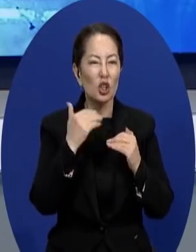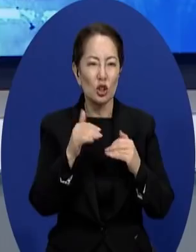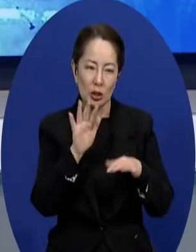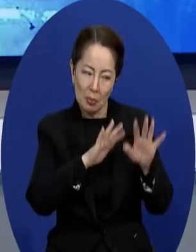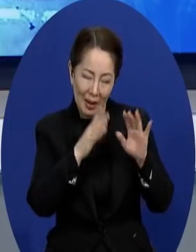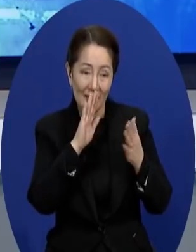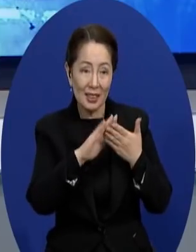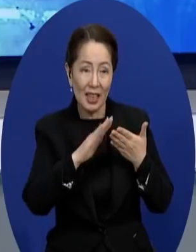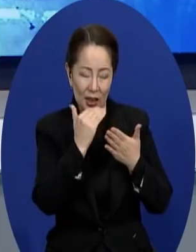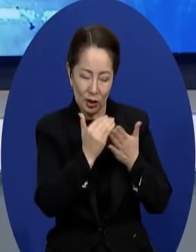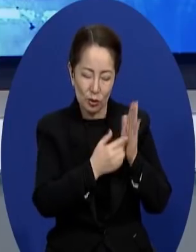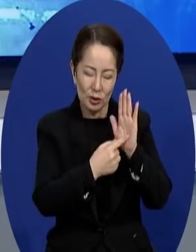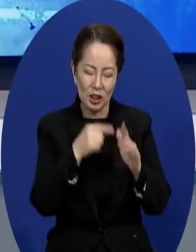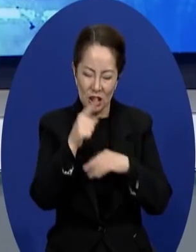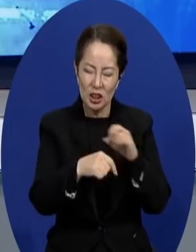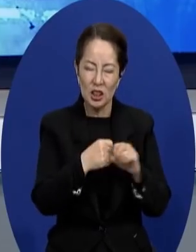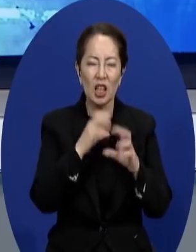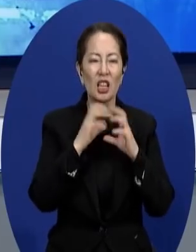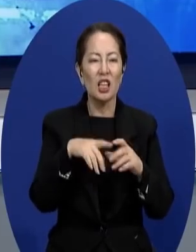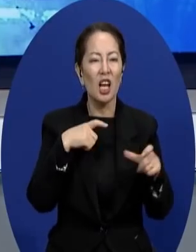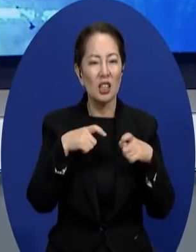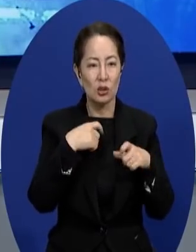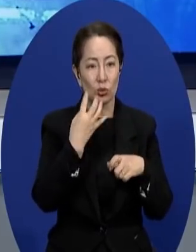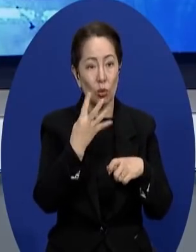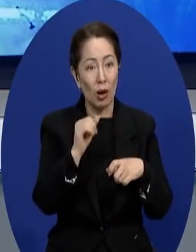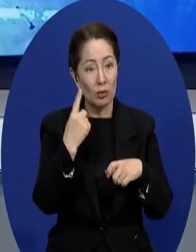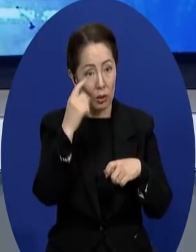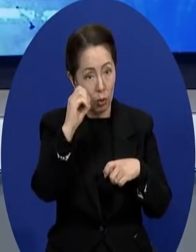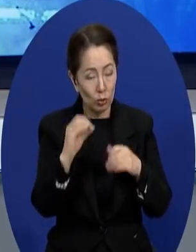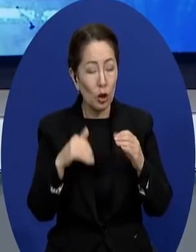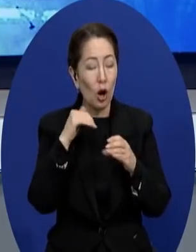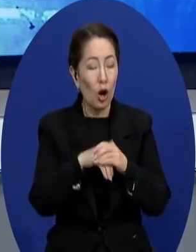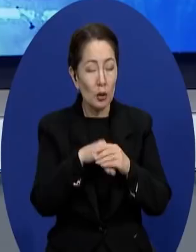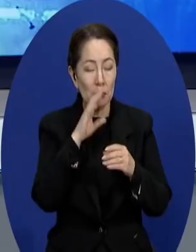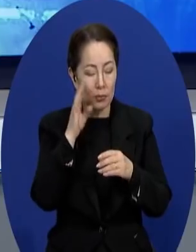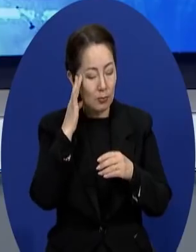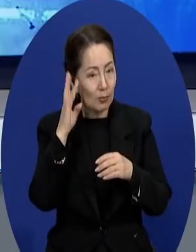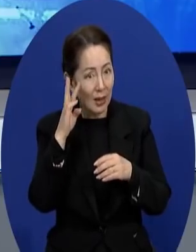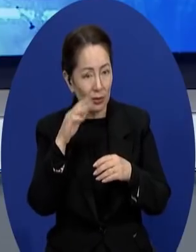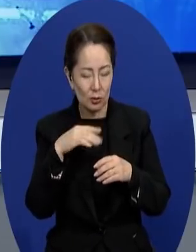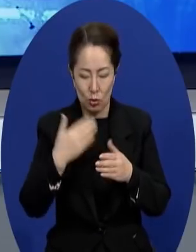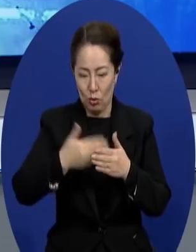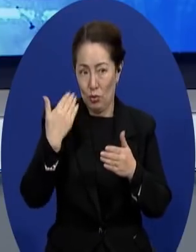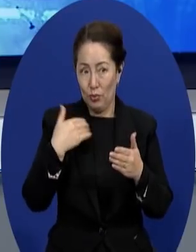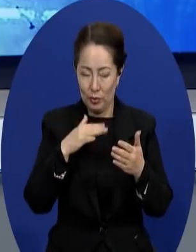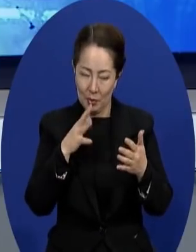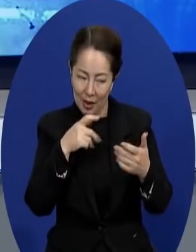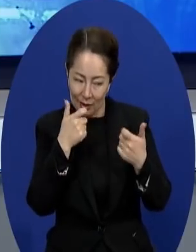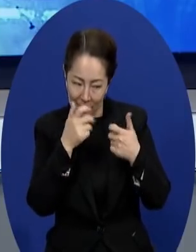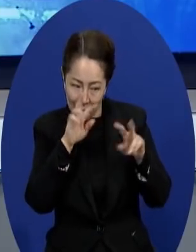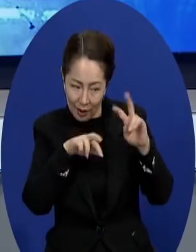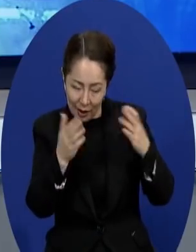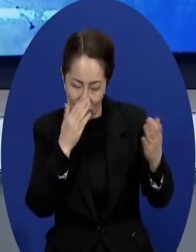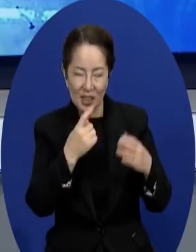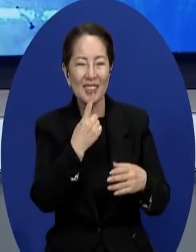За энэ жилийн хувьд дэлхийн эдийн засаг 4.1% хүрч өснө гэж төсөөлсөн. Өмнөх одоо таамагтай харьцуулах юм бол